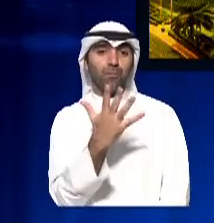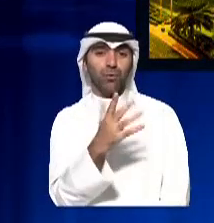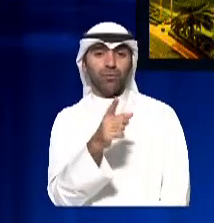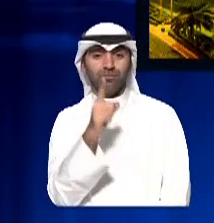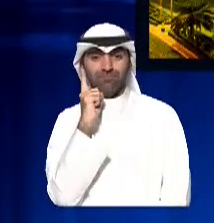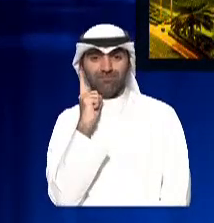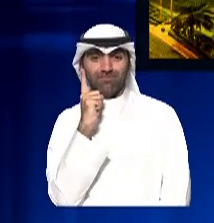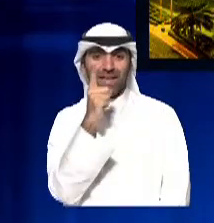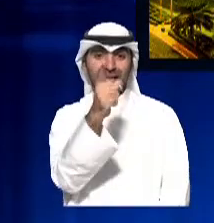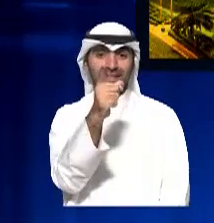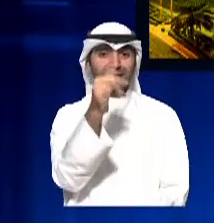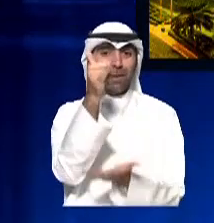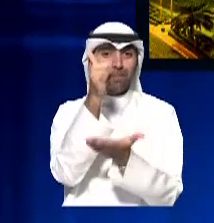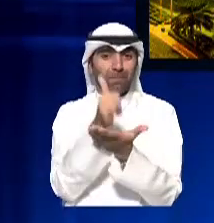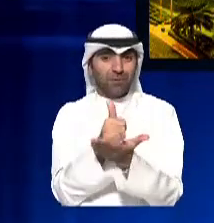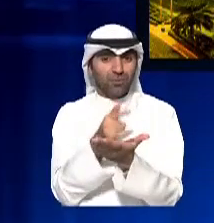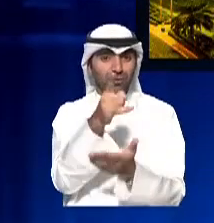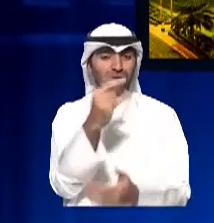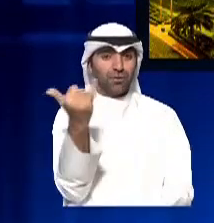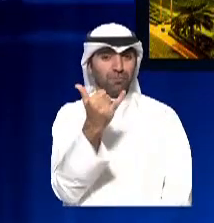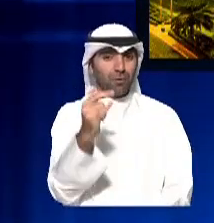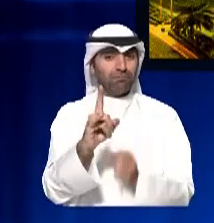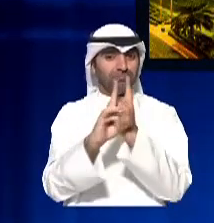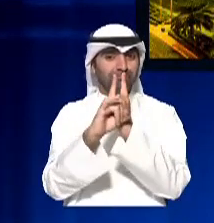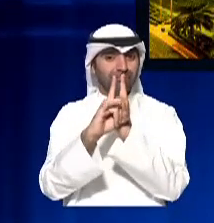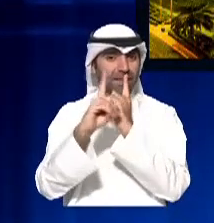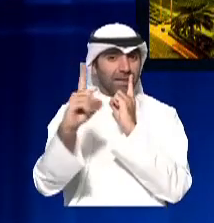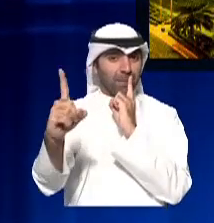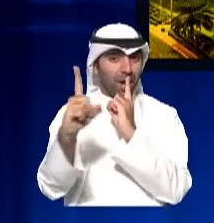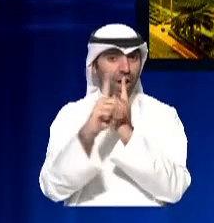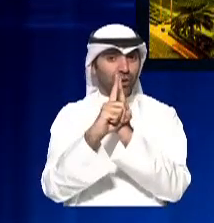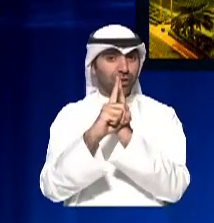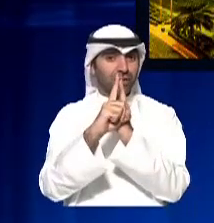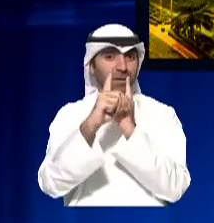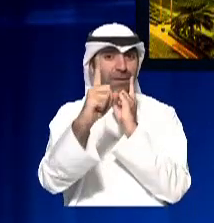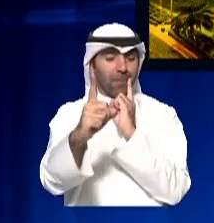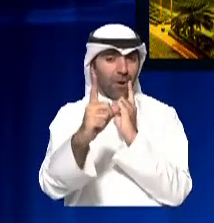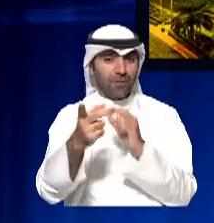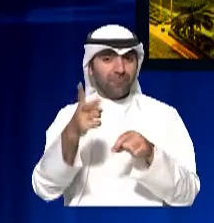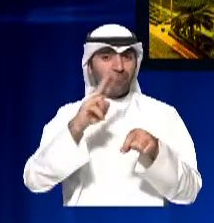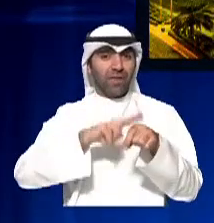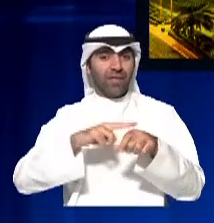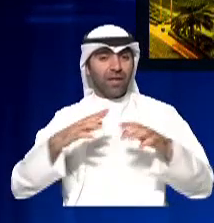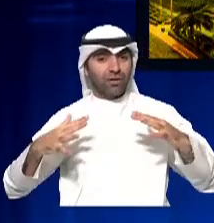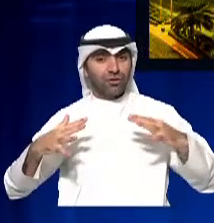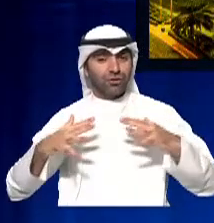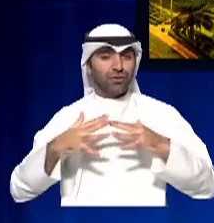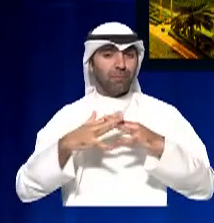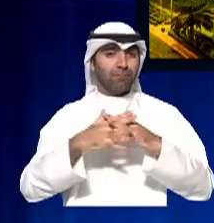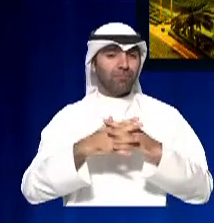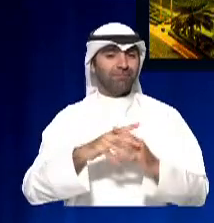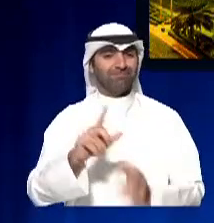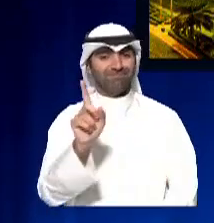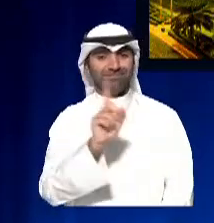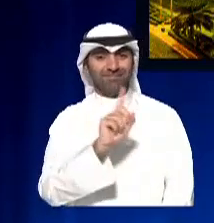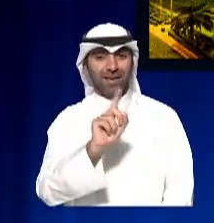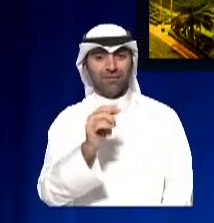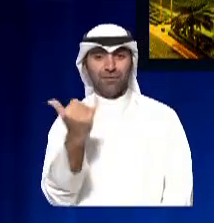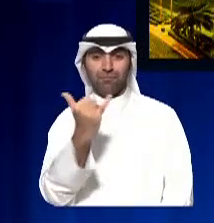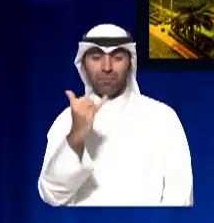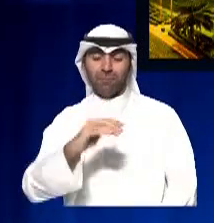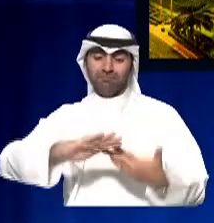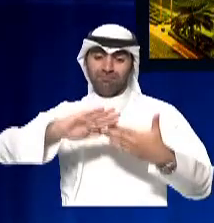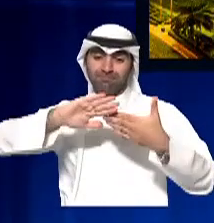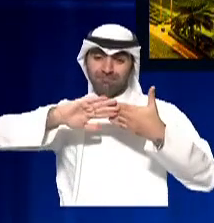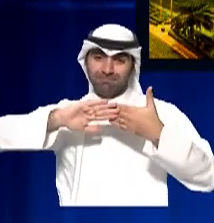المجتمع، فأنا أنصح نفسي وغيري أن يؤدي دوره في المجتمع، يسجل في المنصة